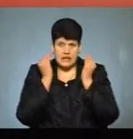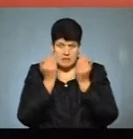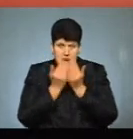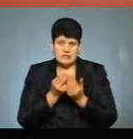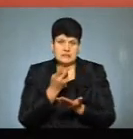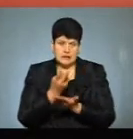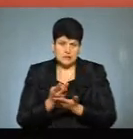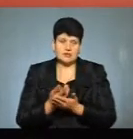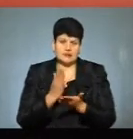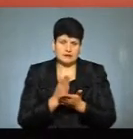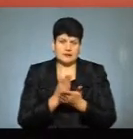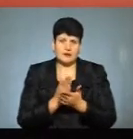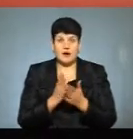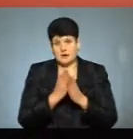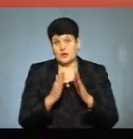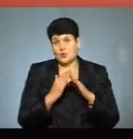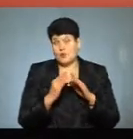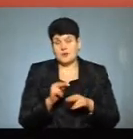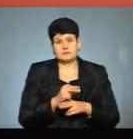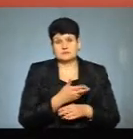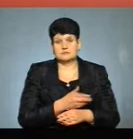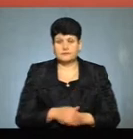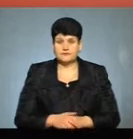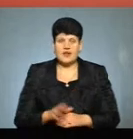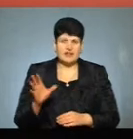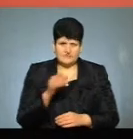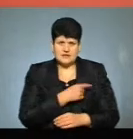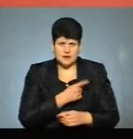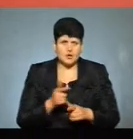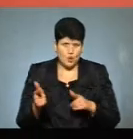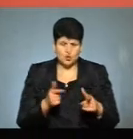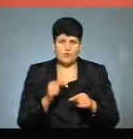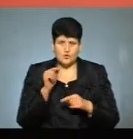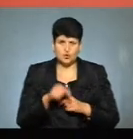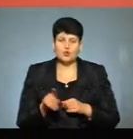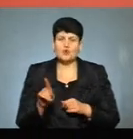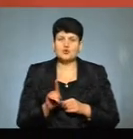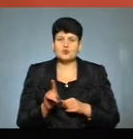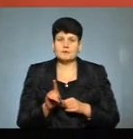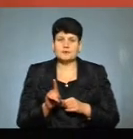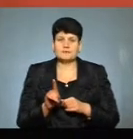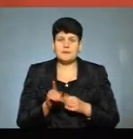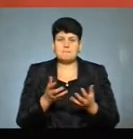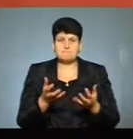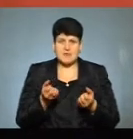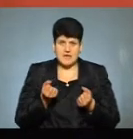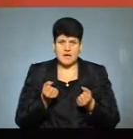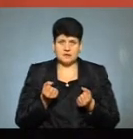відділеннях, є амбулаторне лікування. Але всі лікарні готові так до того, щоб прийняти.